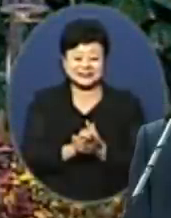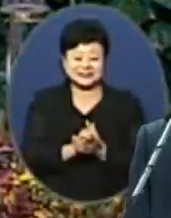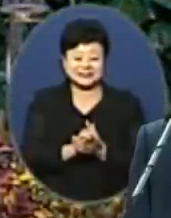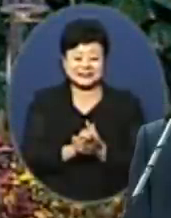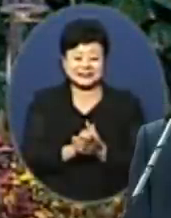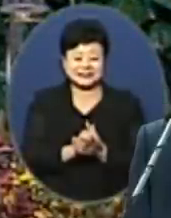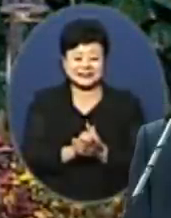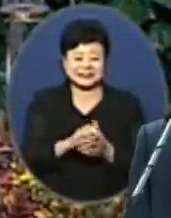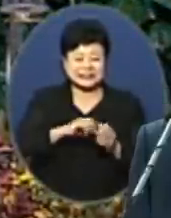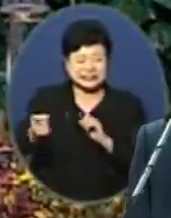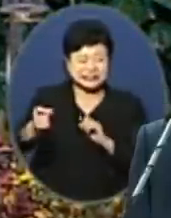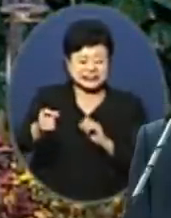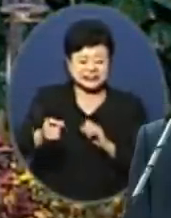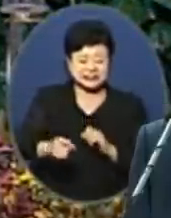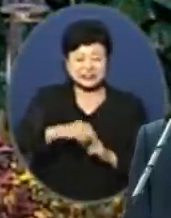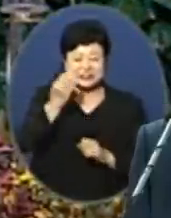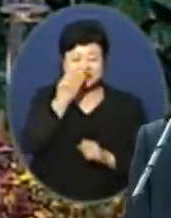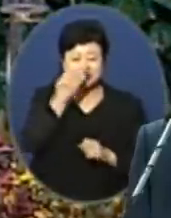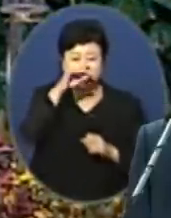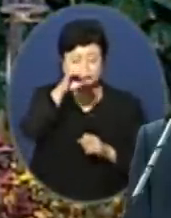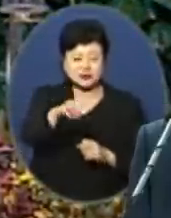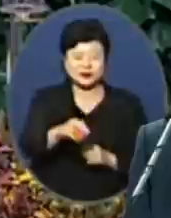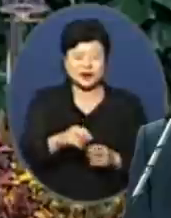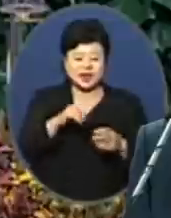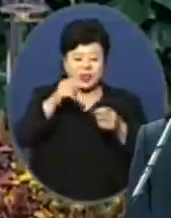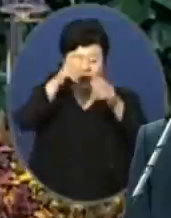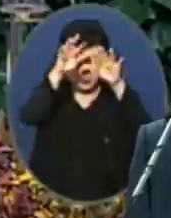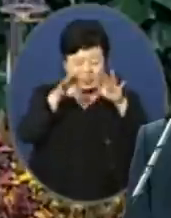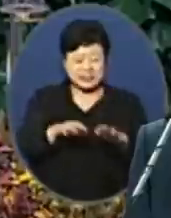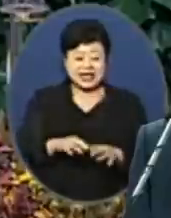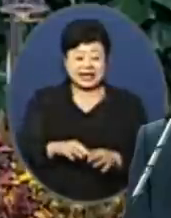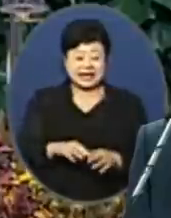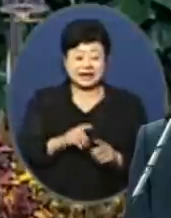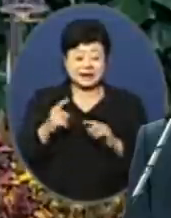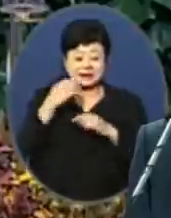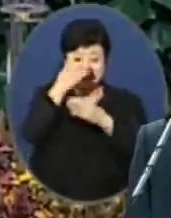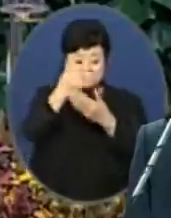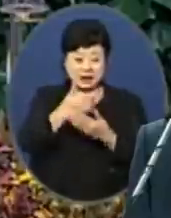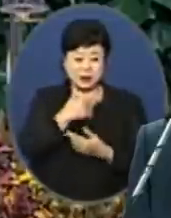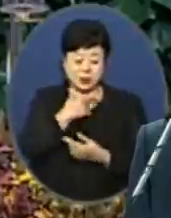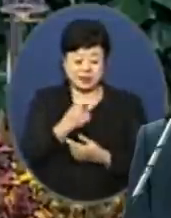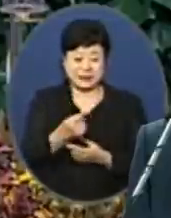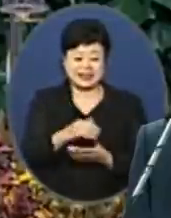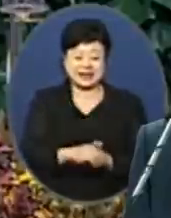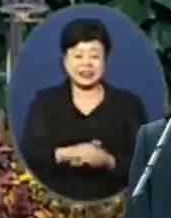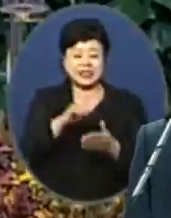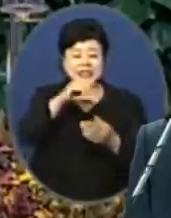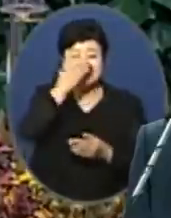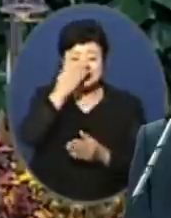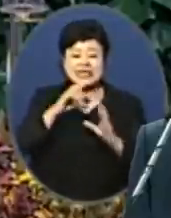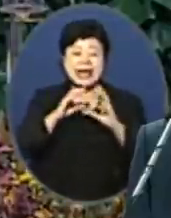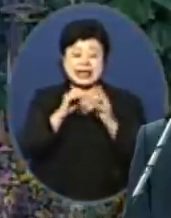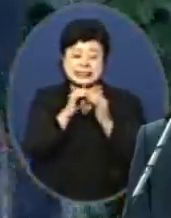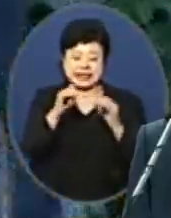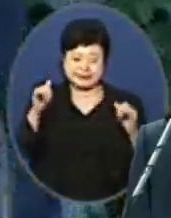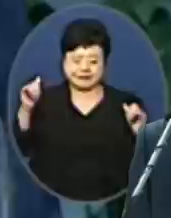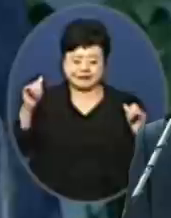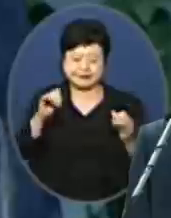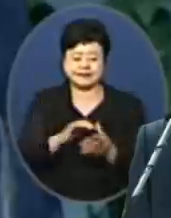찢어진 성소의 휘장이라는 제목으로 은혜를 나누겠습니다. 이스라엘 백성은